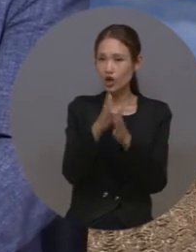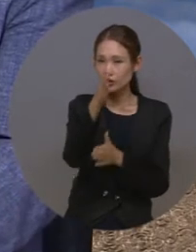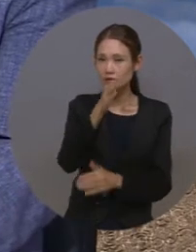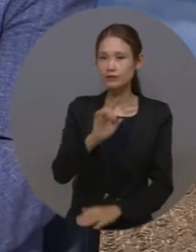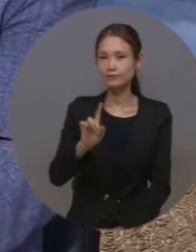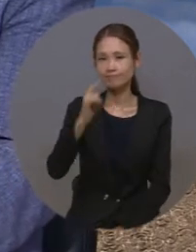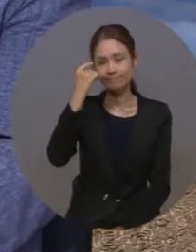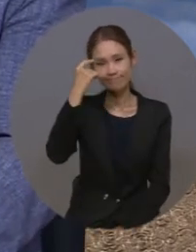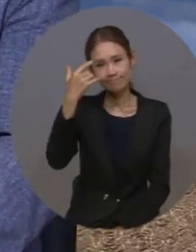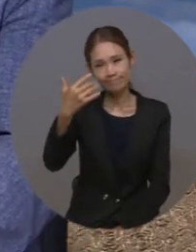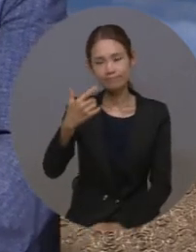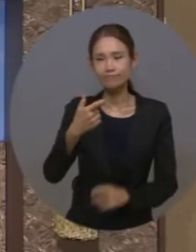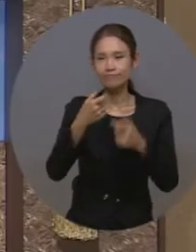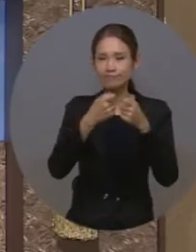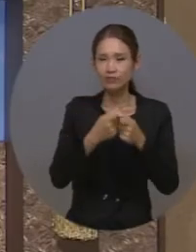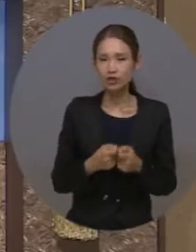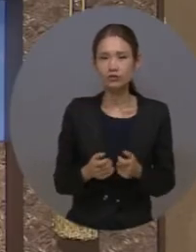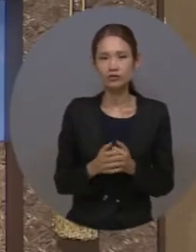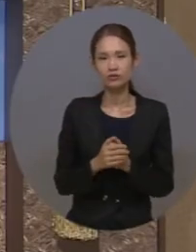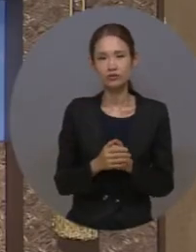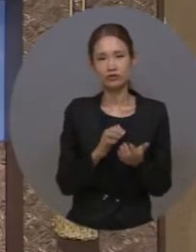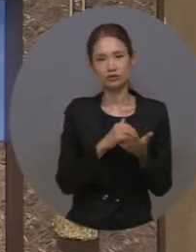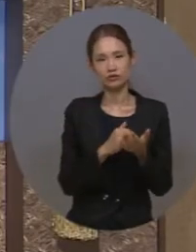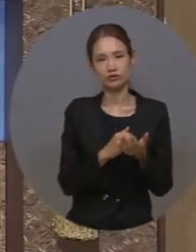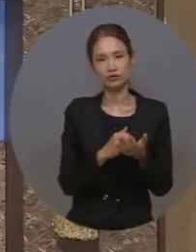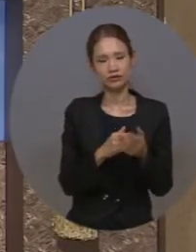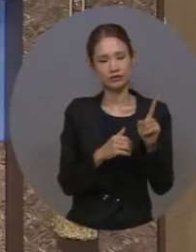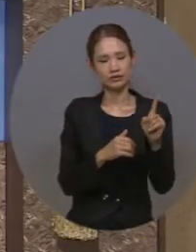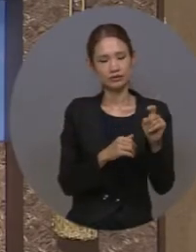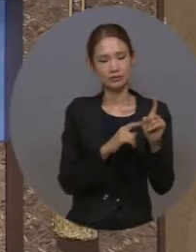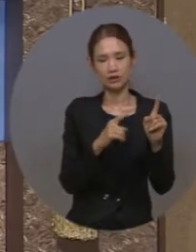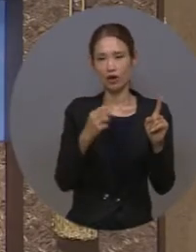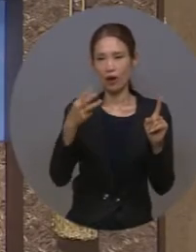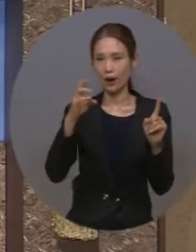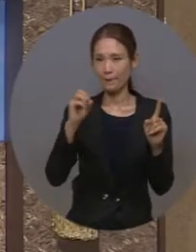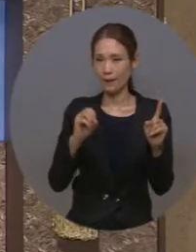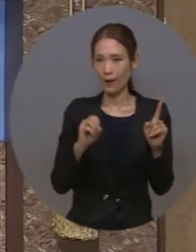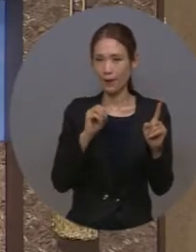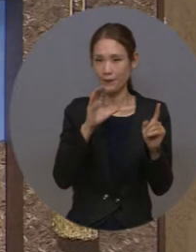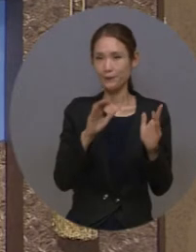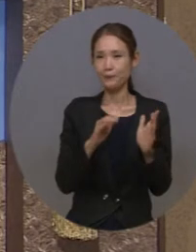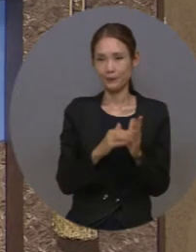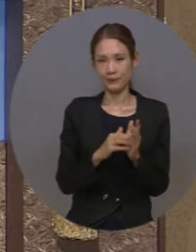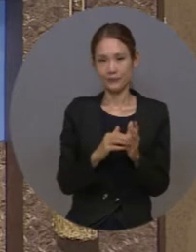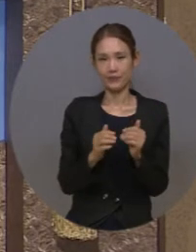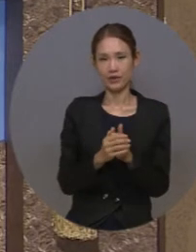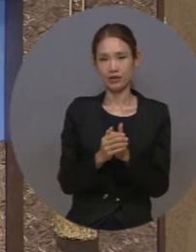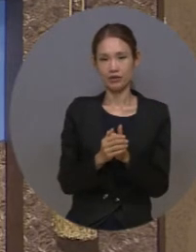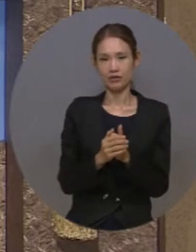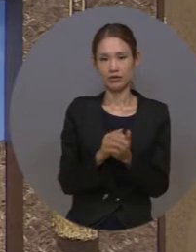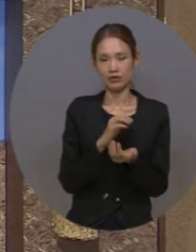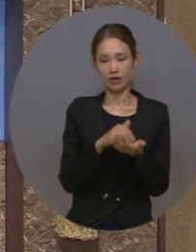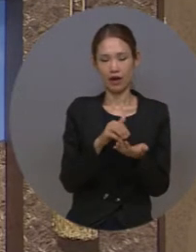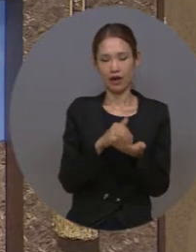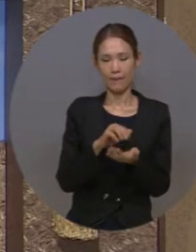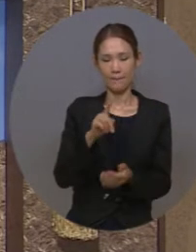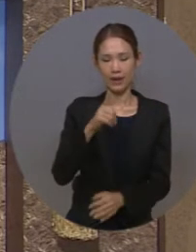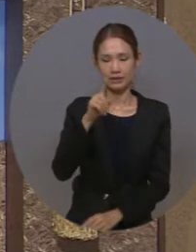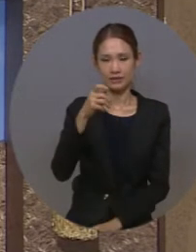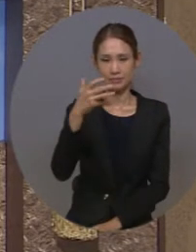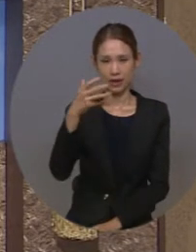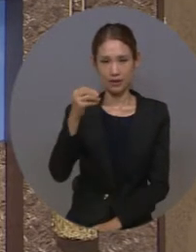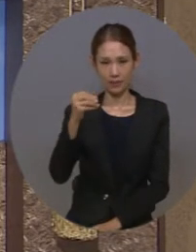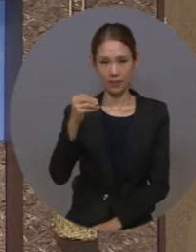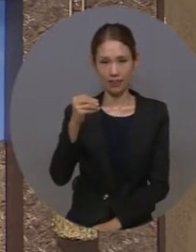어떤가요? 좀 세분화해서. 수원시는 이제 11.3%라고 말씀드렸고 네. 수원시 인구가 118만